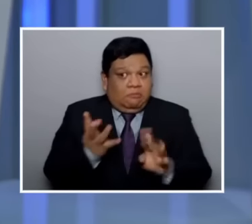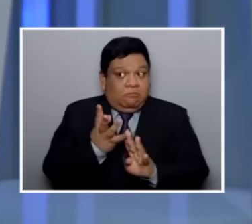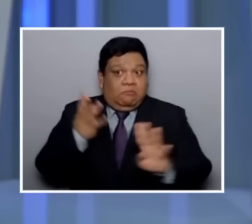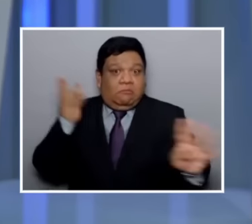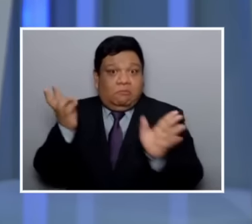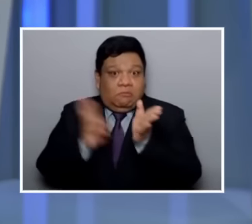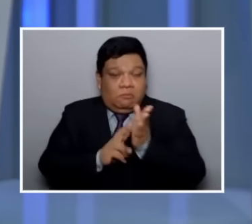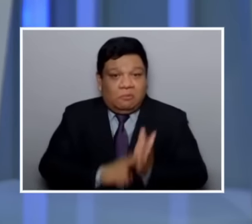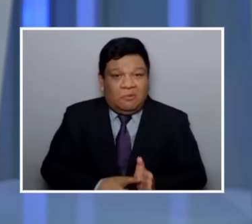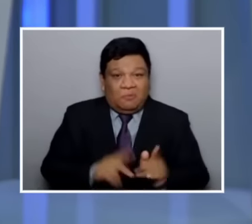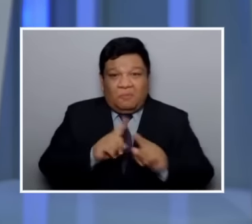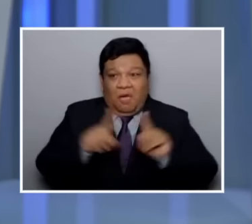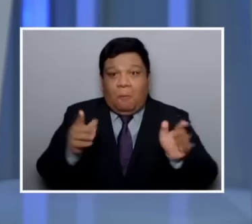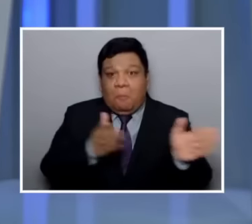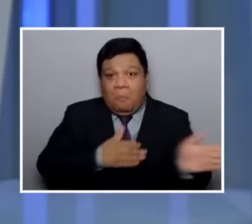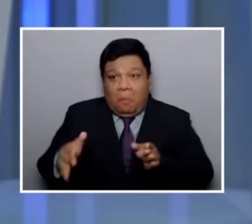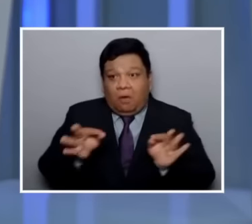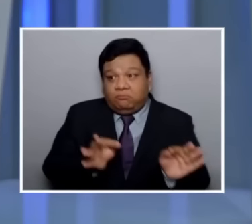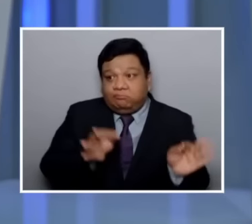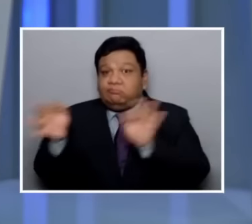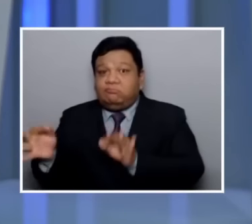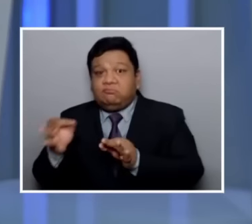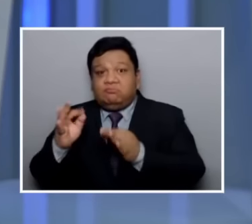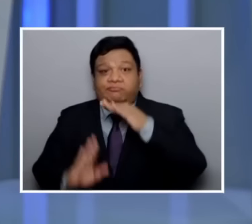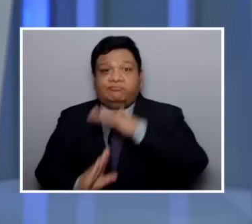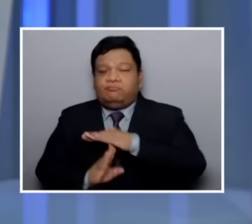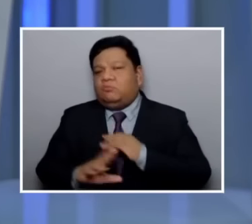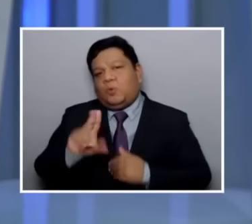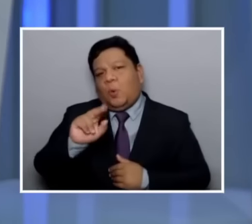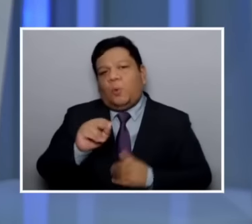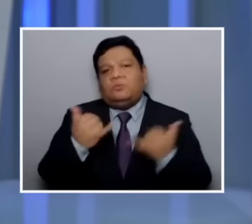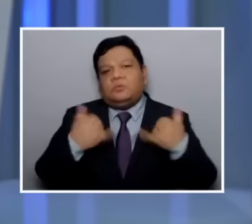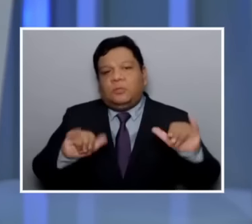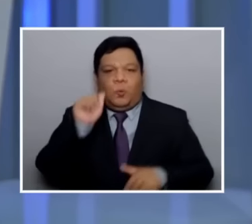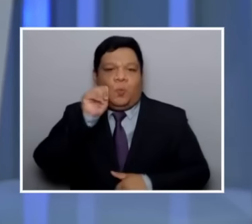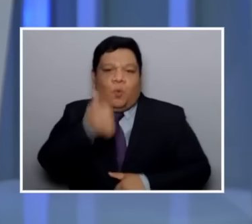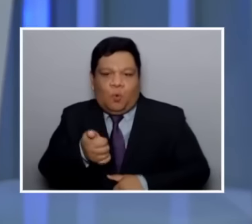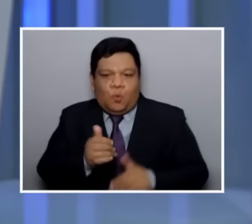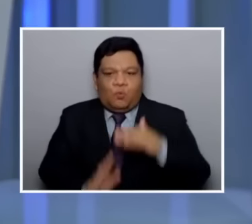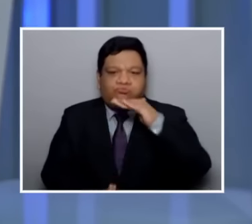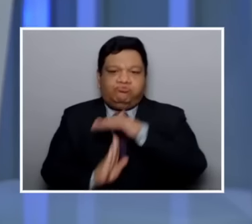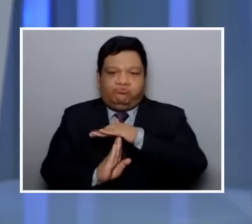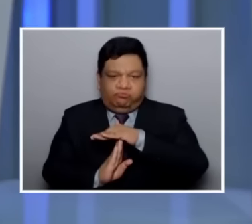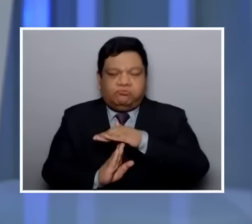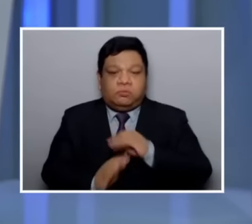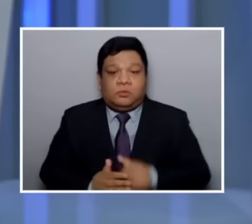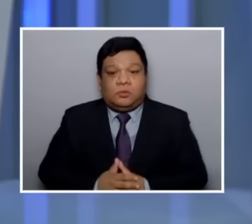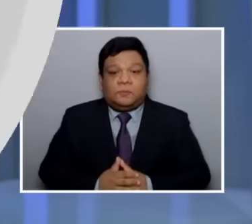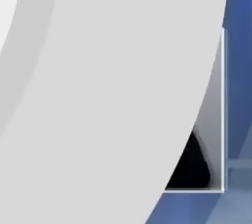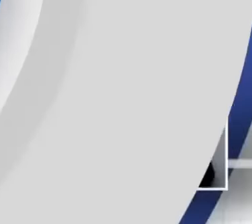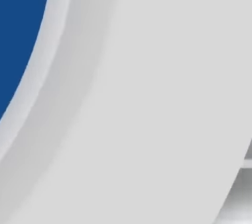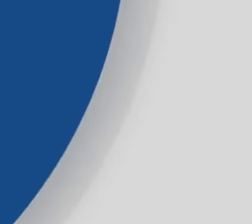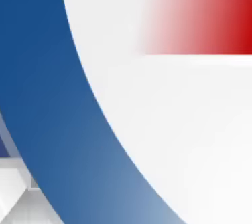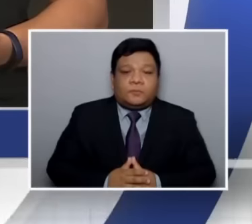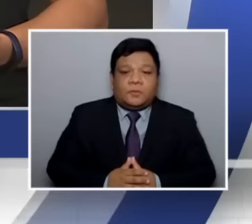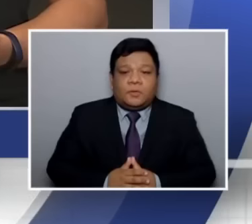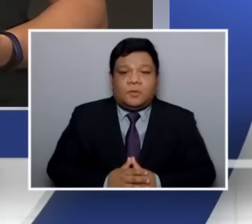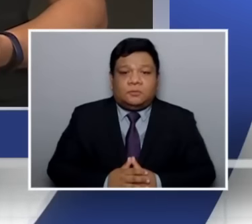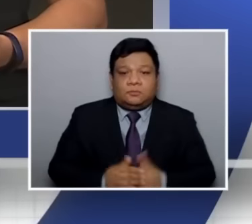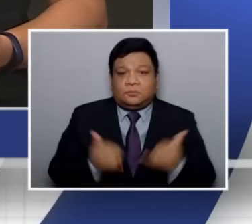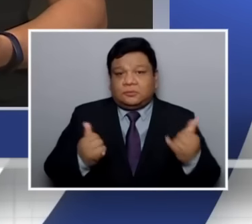ang COMELEC na palawigin pa ang deadline. Live mula sa COMELEC sa Intramuros, Maynila, nagpapatrol Johnson